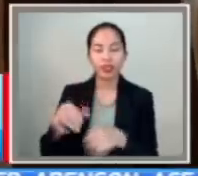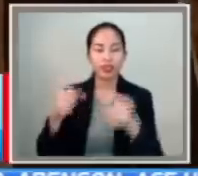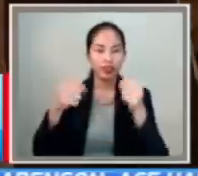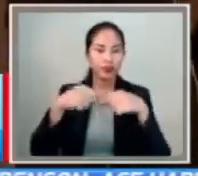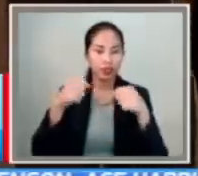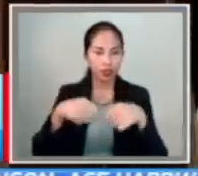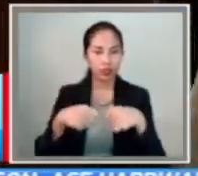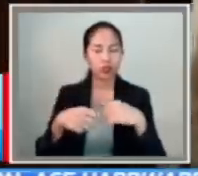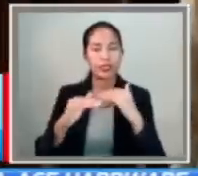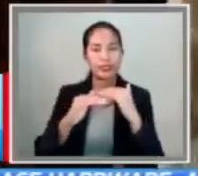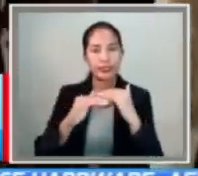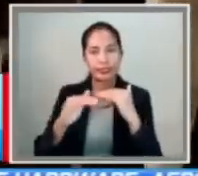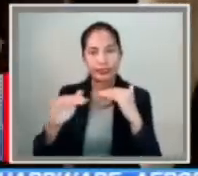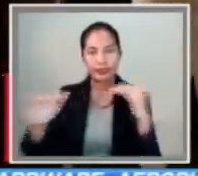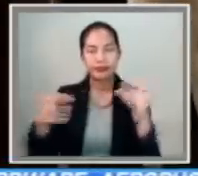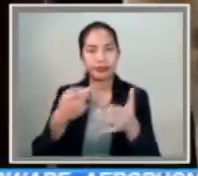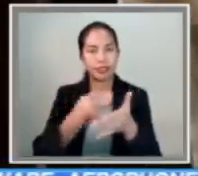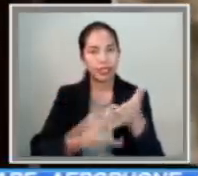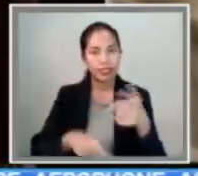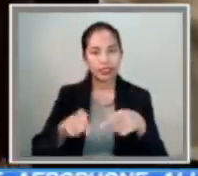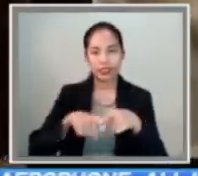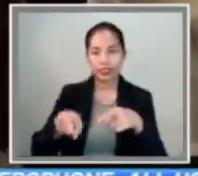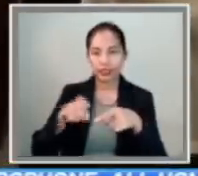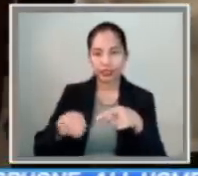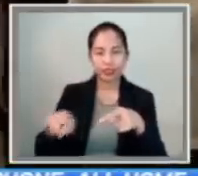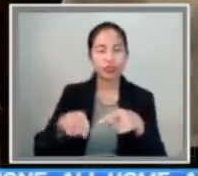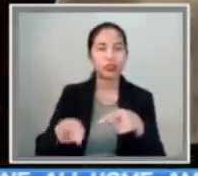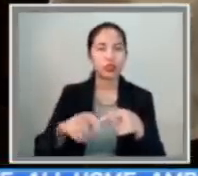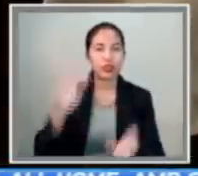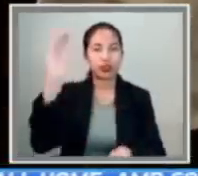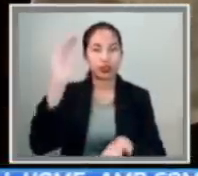at mabawasan ang brownouts.